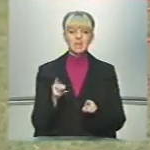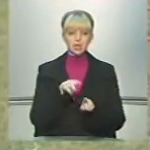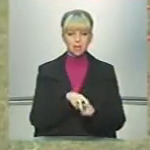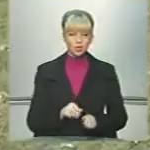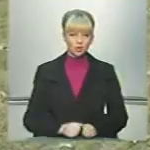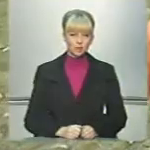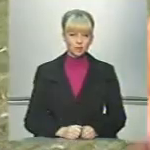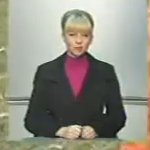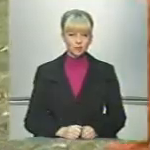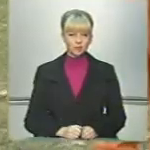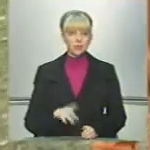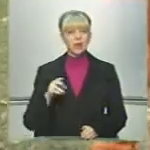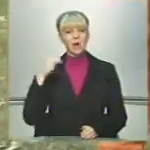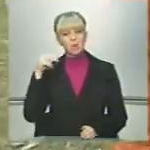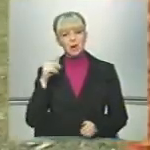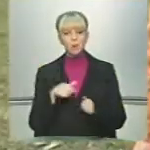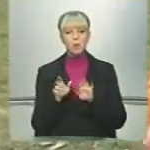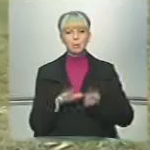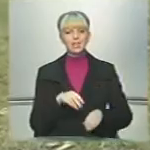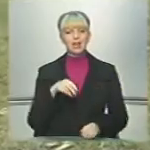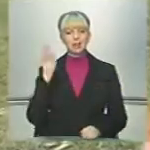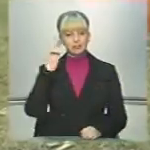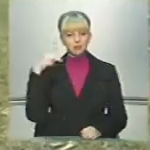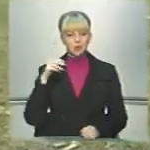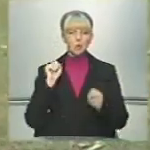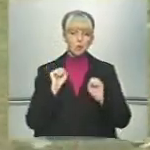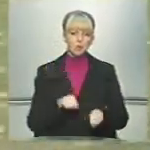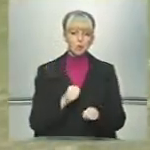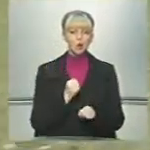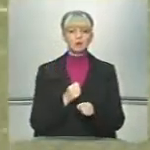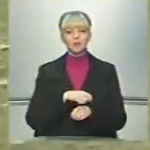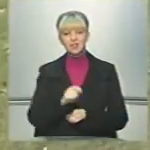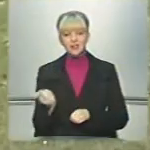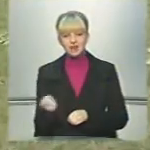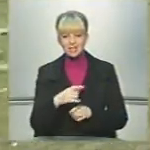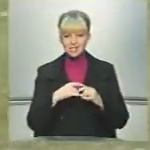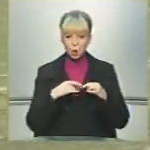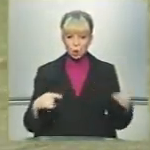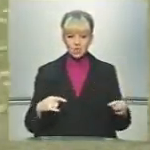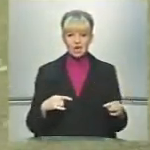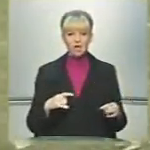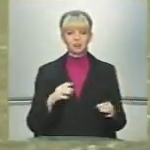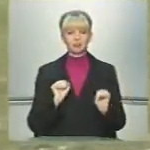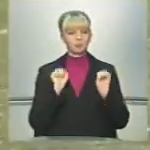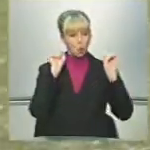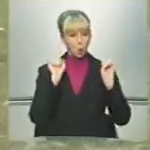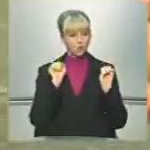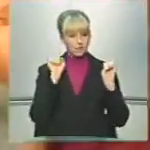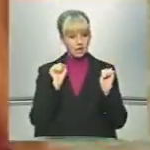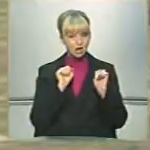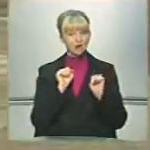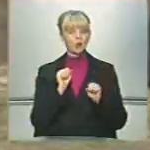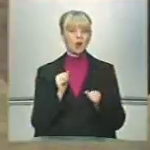навантажень. На перерві або ж після уроків школярі зможуть пограти в теніс на остих столах, попідтягуватися на